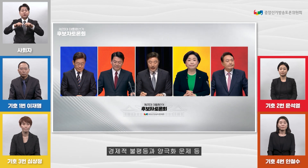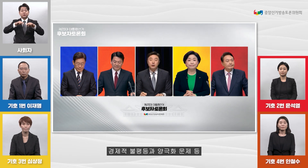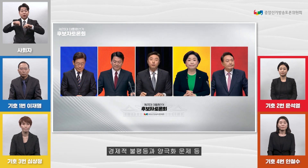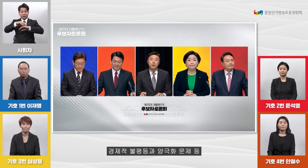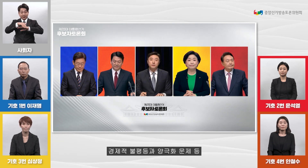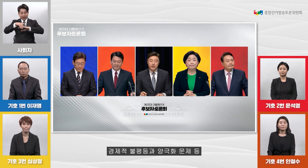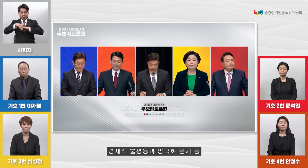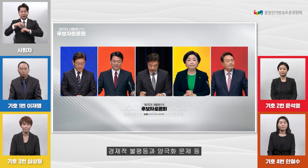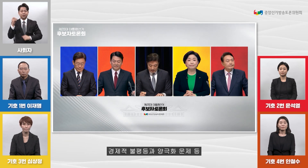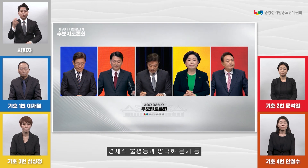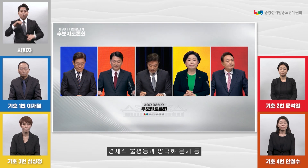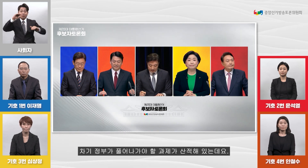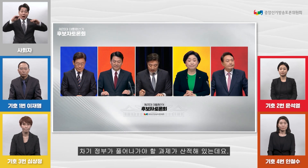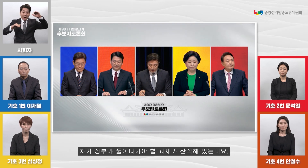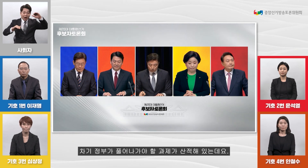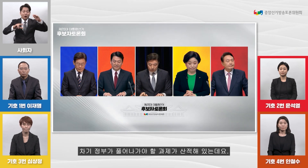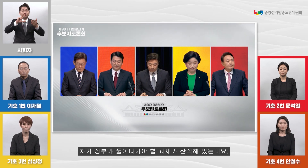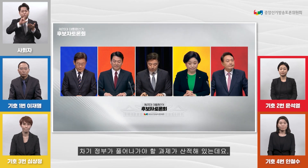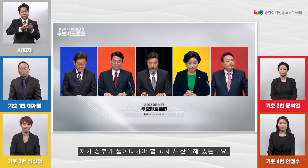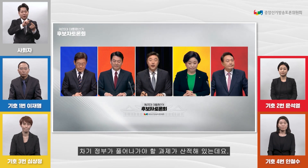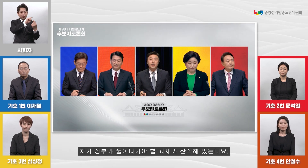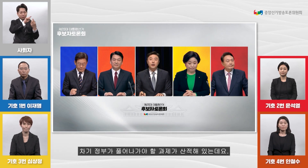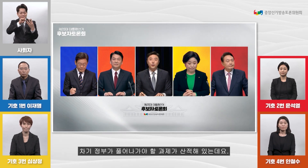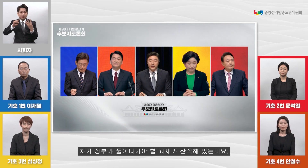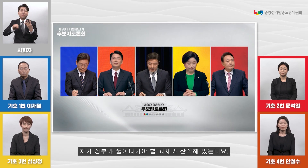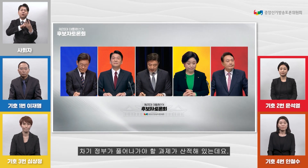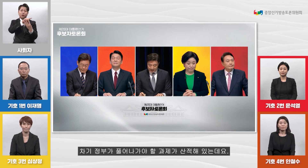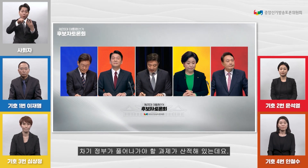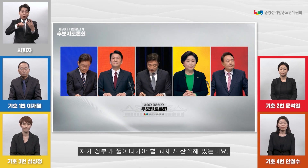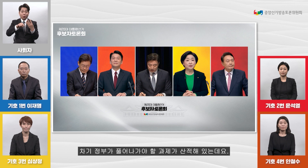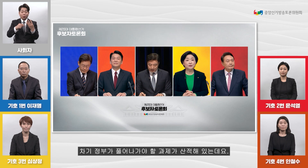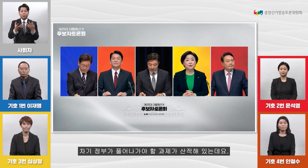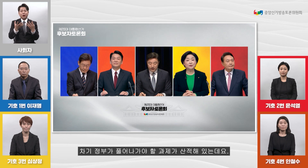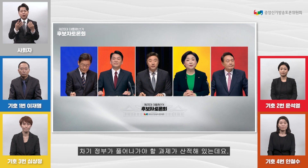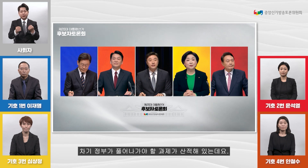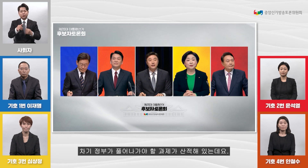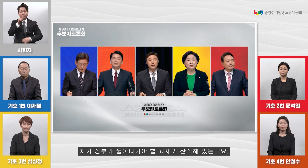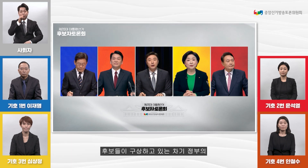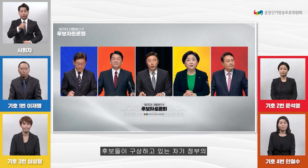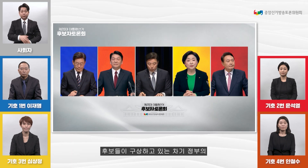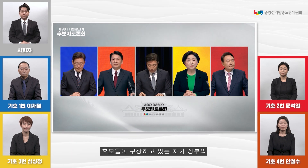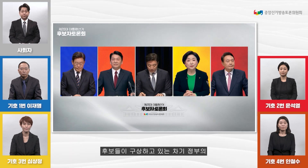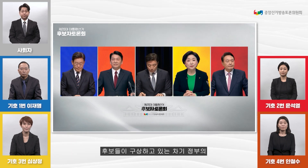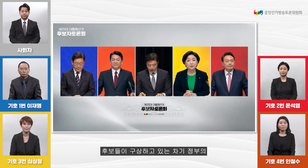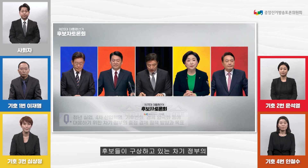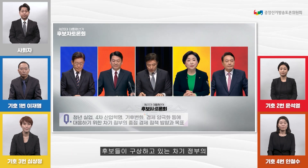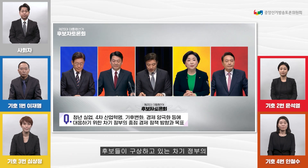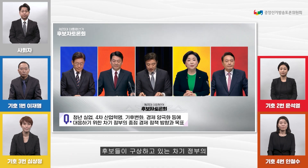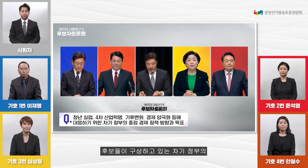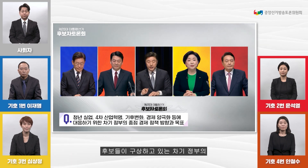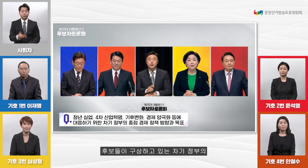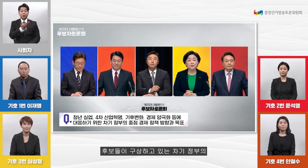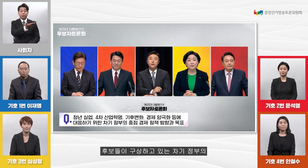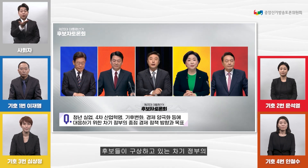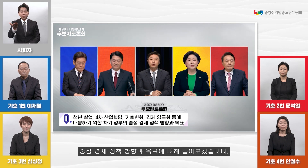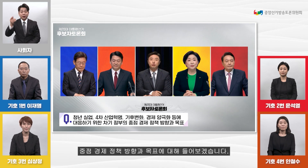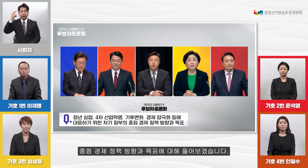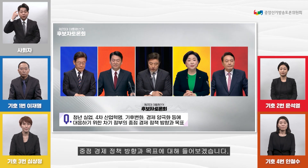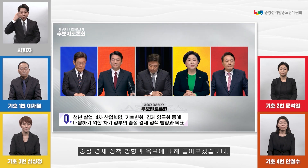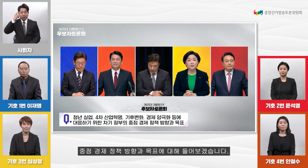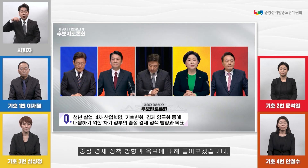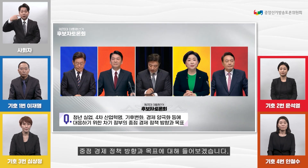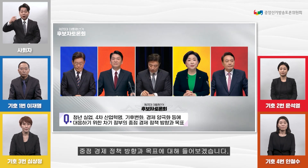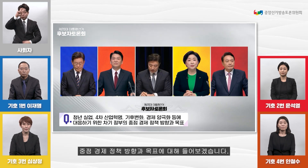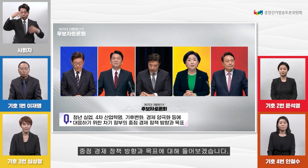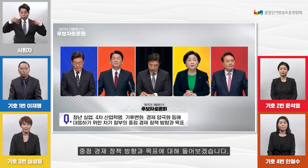불평등과 양극화 문제 등 이 차기 정부가 풀어나가야 할 과제가 산적해 있는데요. 후보들이 구상하고 있는 차기 정부의